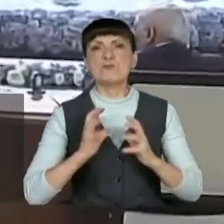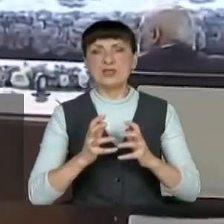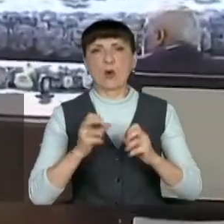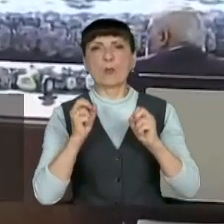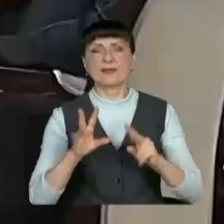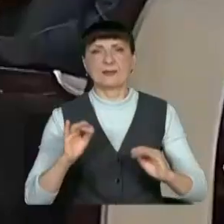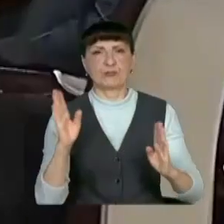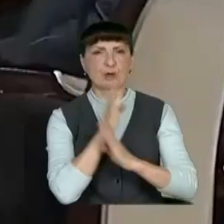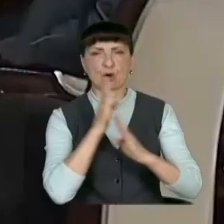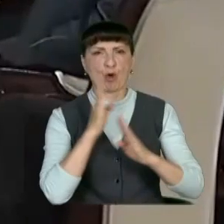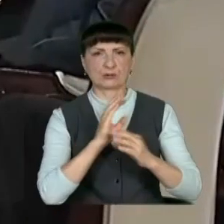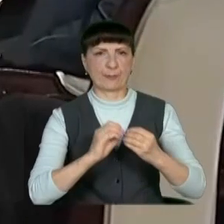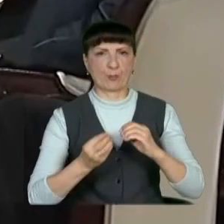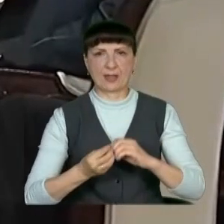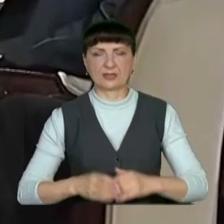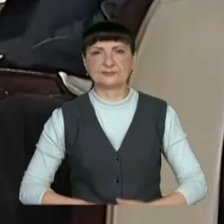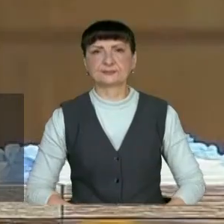угрожают природные катаклизмы.